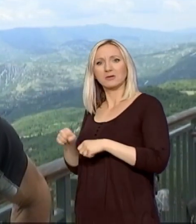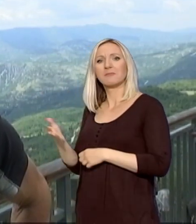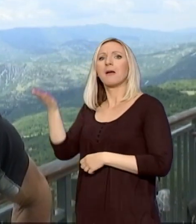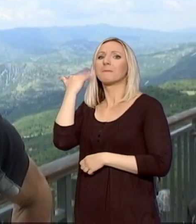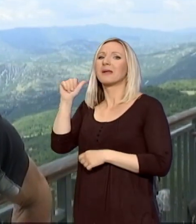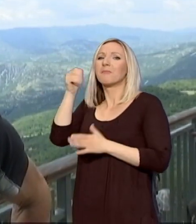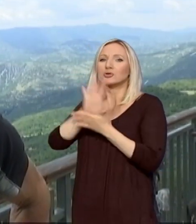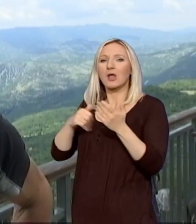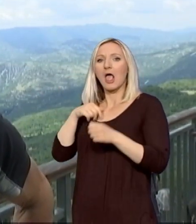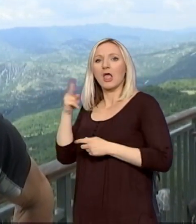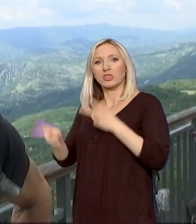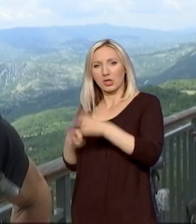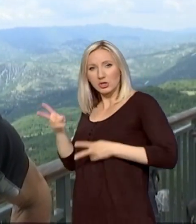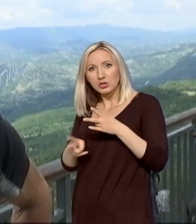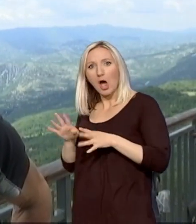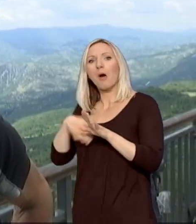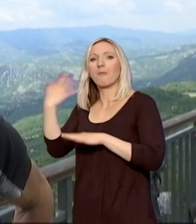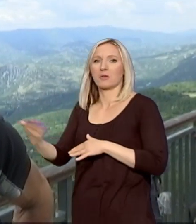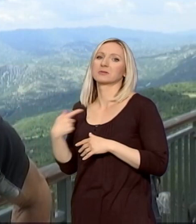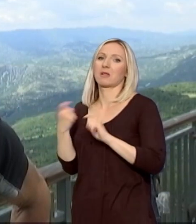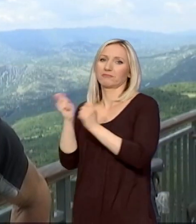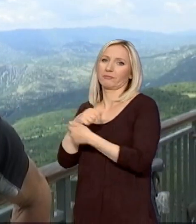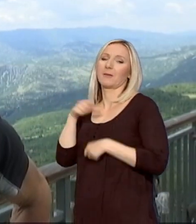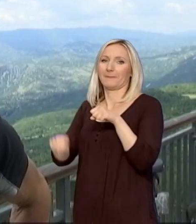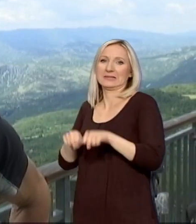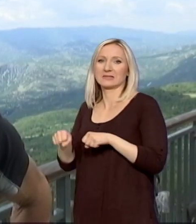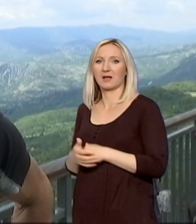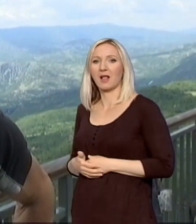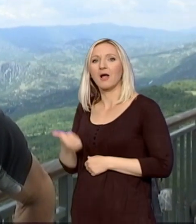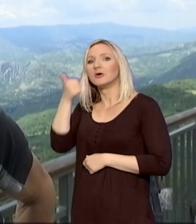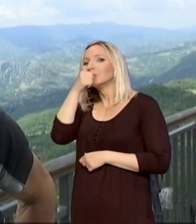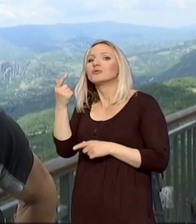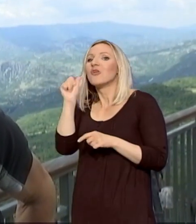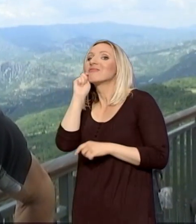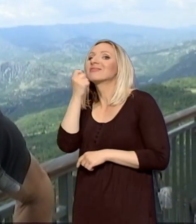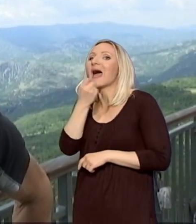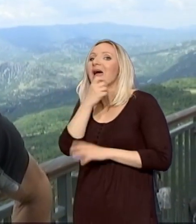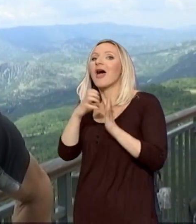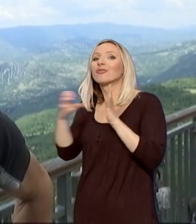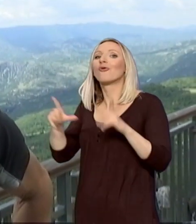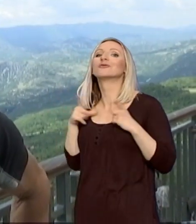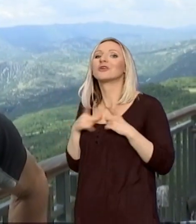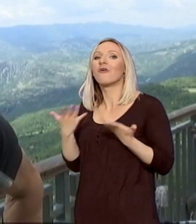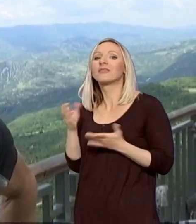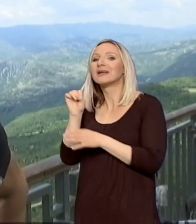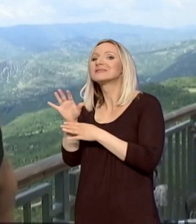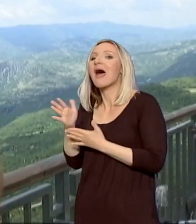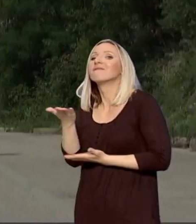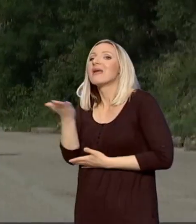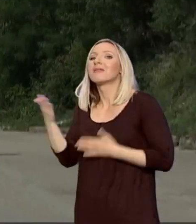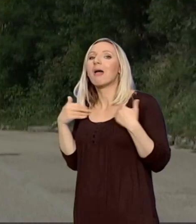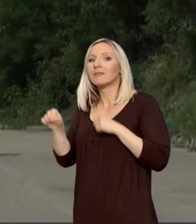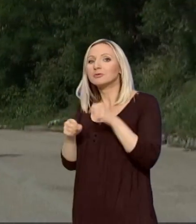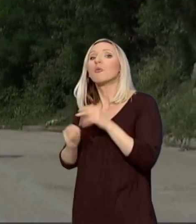sam trčao, a posle sam prešao na bicikl. I šta je tajna dugovečnosti? Koji je savjet ovim mlađim biciklistima ovde? Mladim